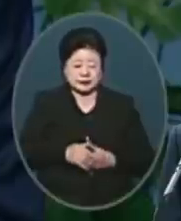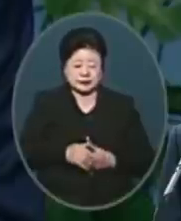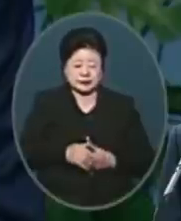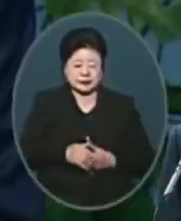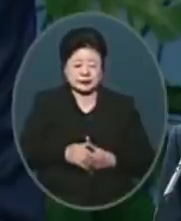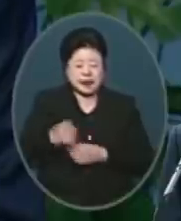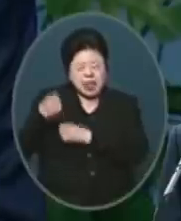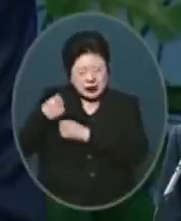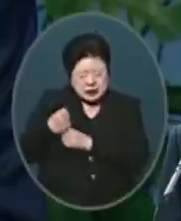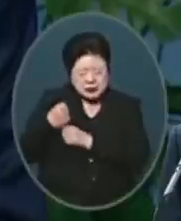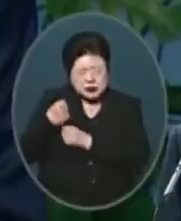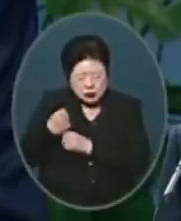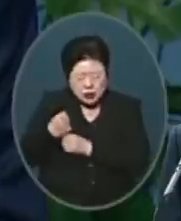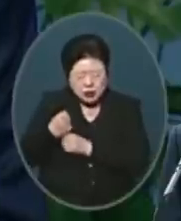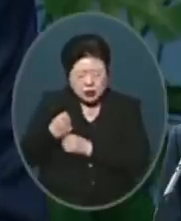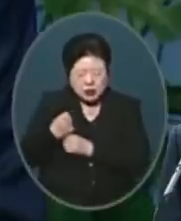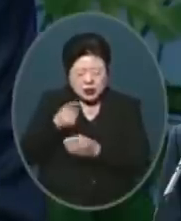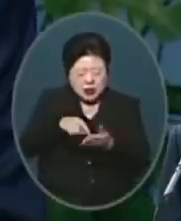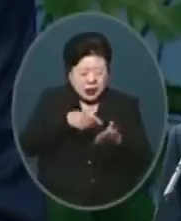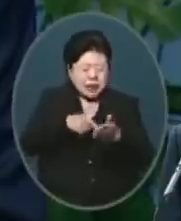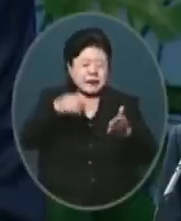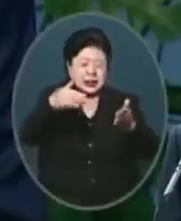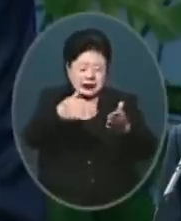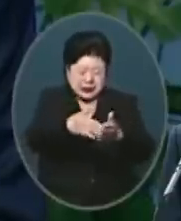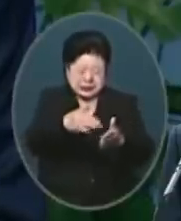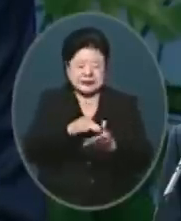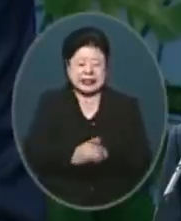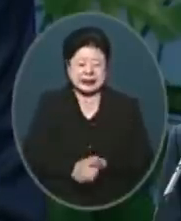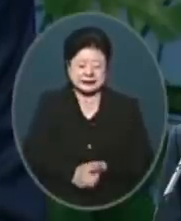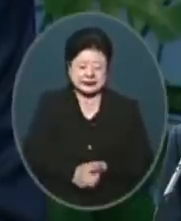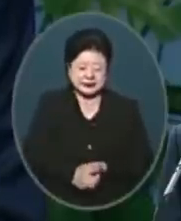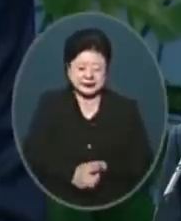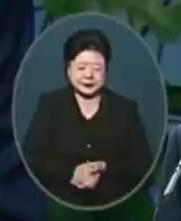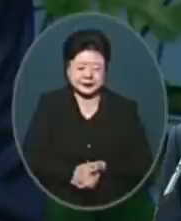다 짊어지고 청산을 해냈습니다.